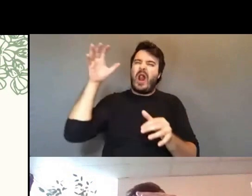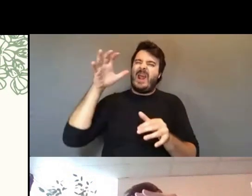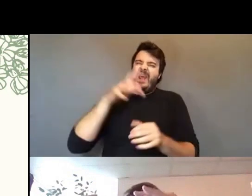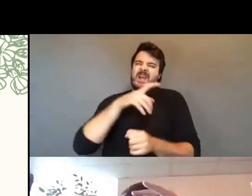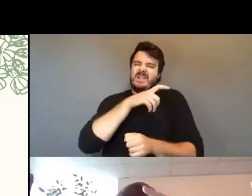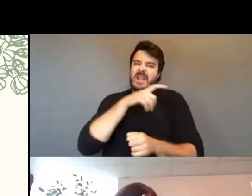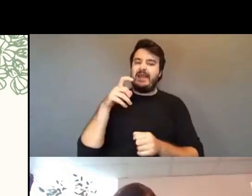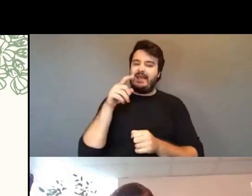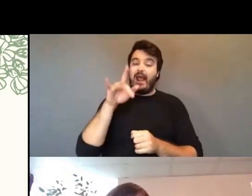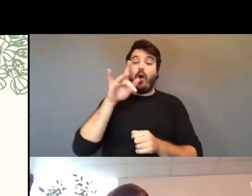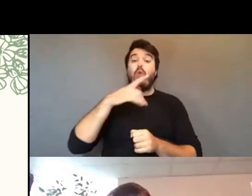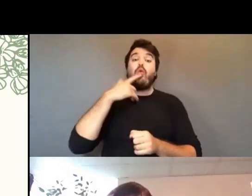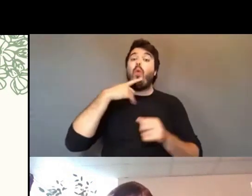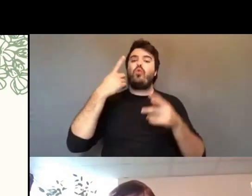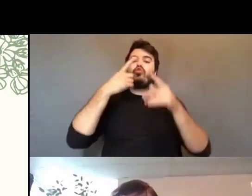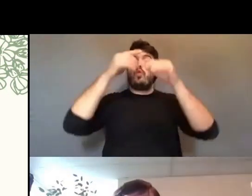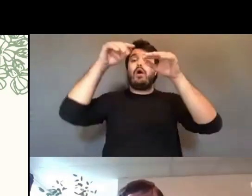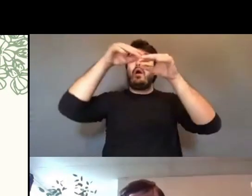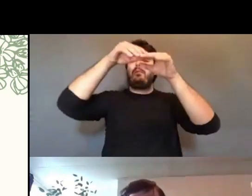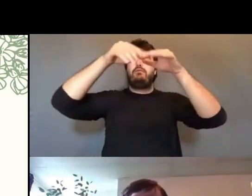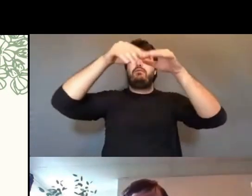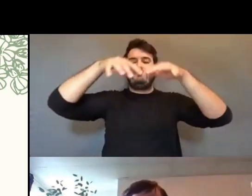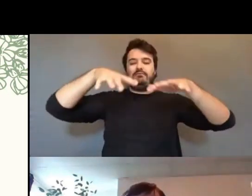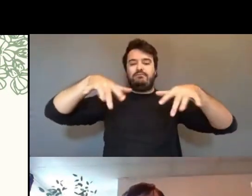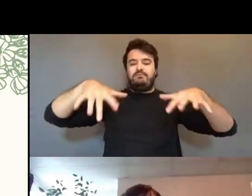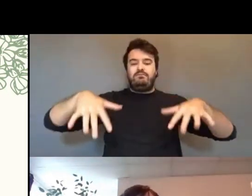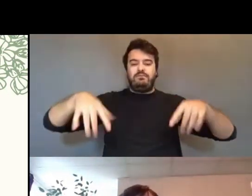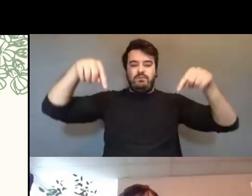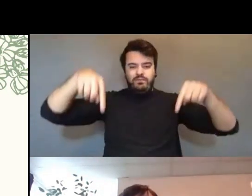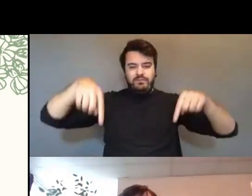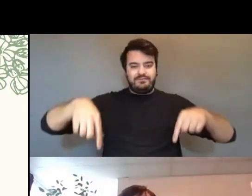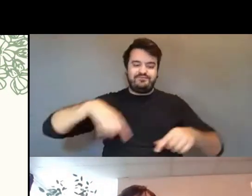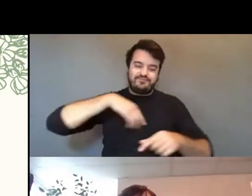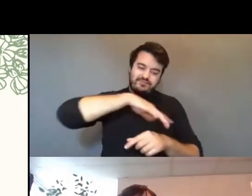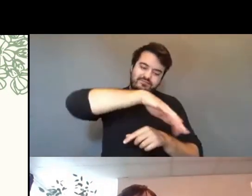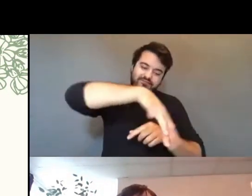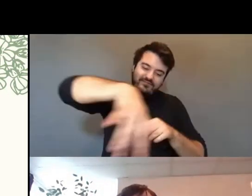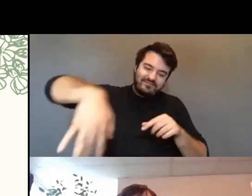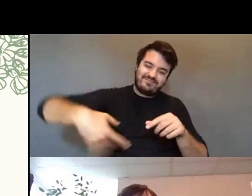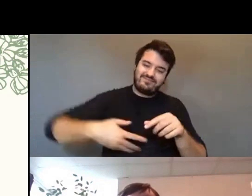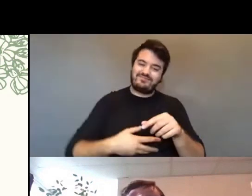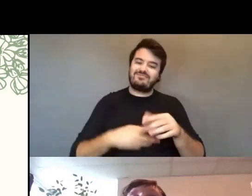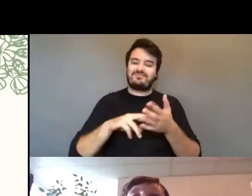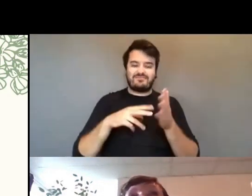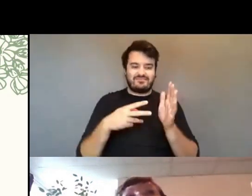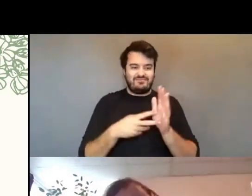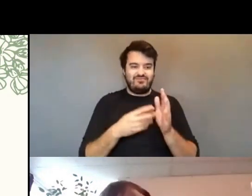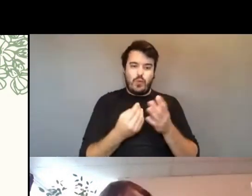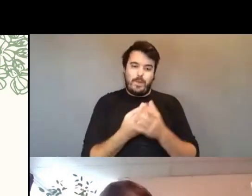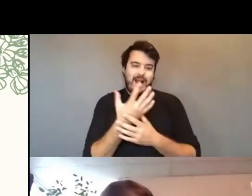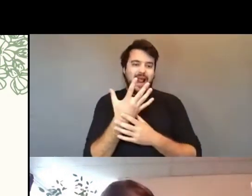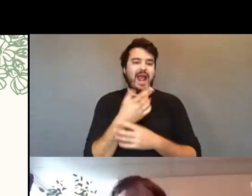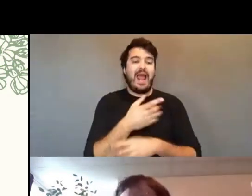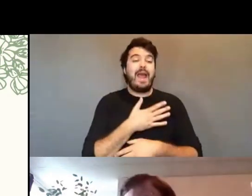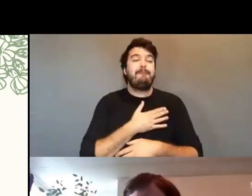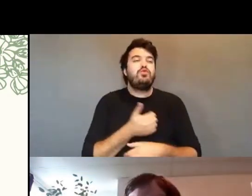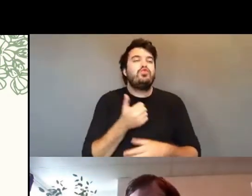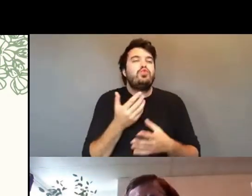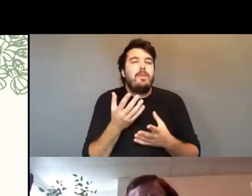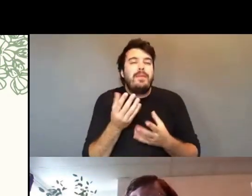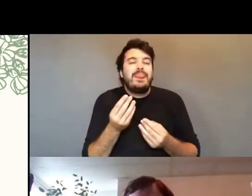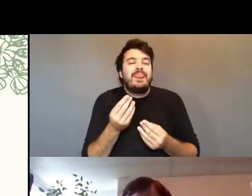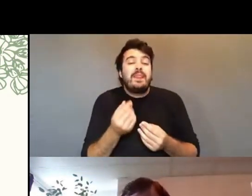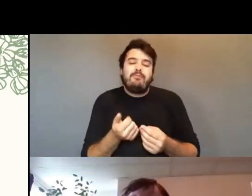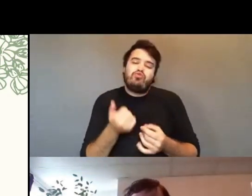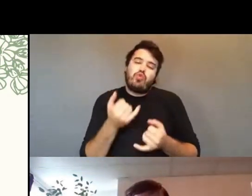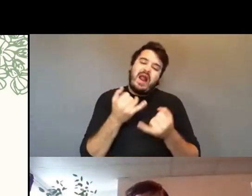que l'eau, naturellement, va descendre vers le bas. Et donc, ce sont des plants qui aiment l'humidité, qui vont